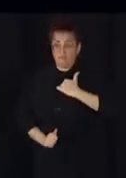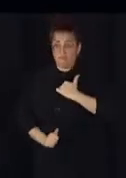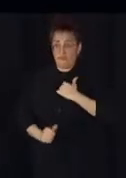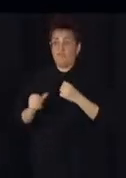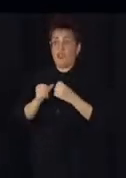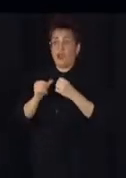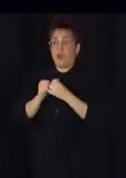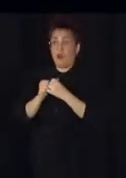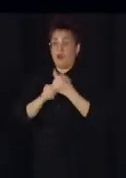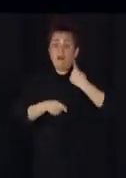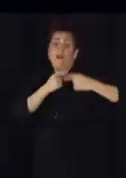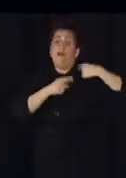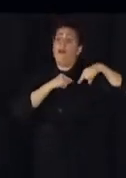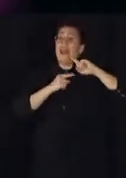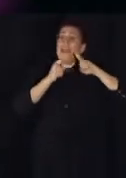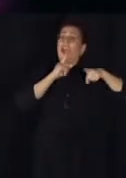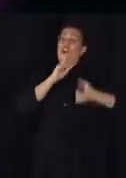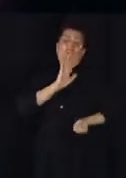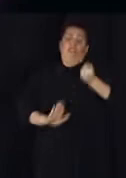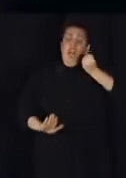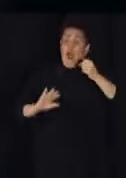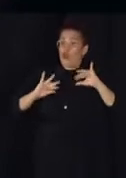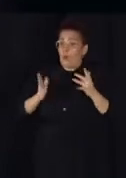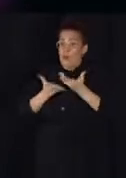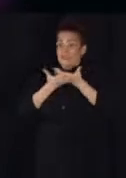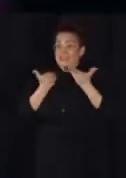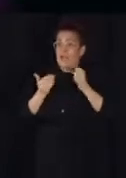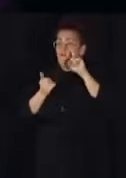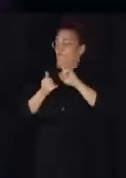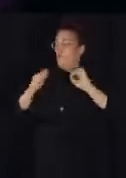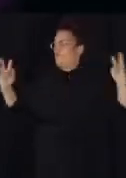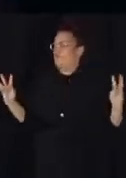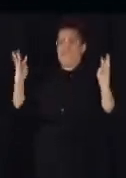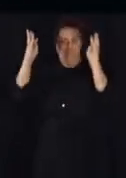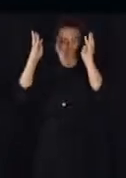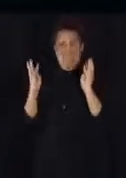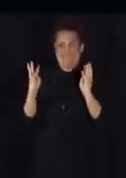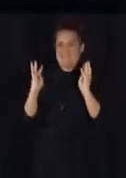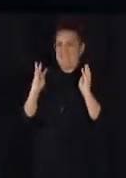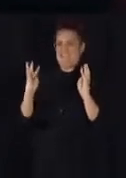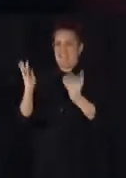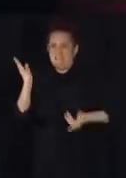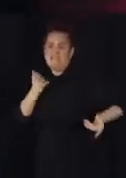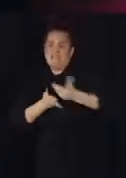nous asseoir à une table, la même table, jouer avec les mêmes règles, les mêmes cartes.